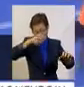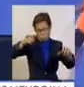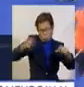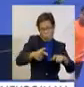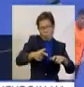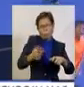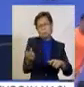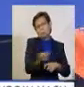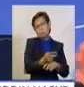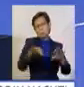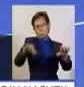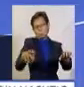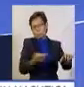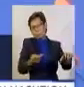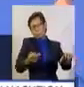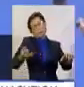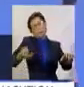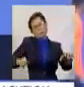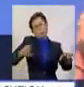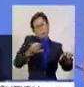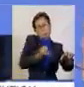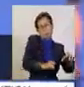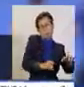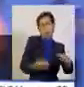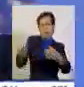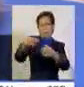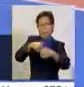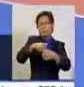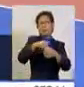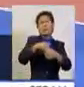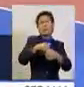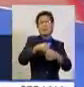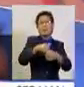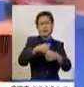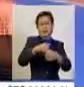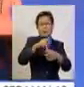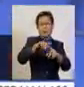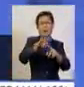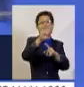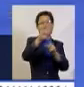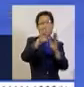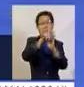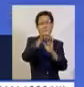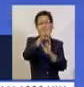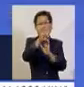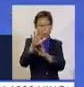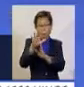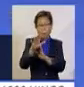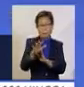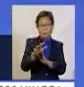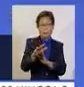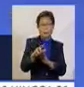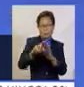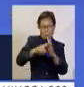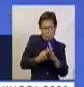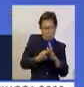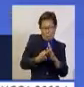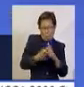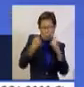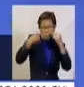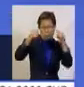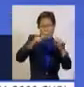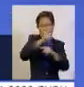gagal untuk memecah kebuntuan. Memasuki suku ketiga, skuad bimbingan Izwan Suhardi Selamat memulakan rentak permainan dengan